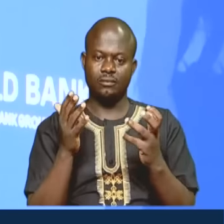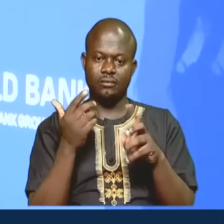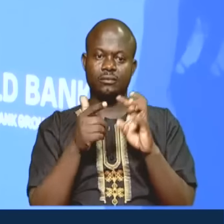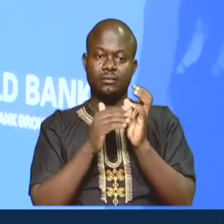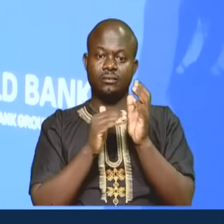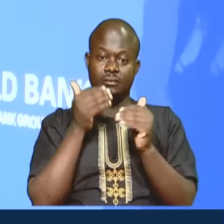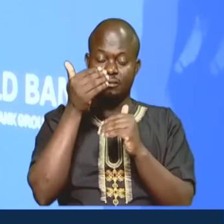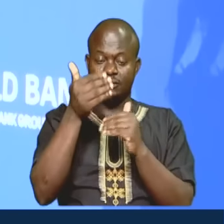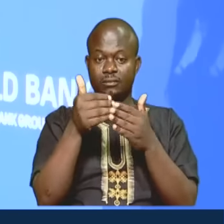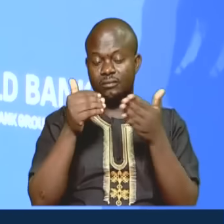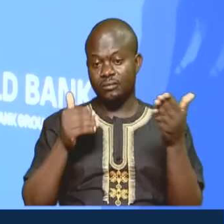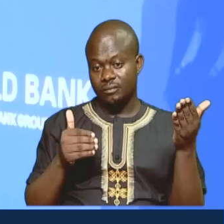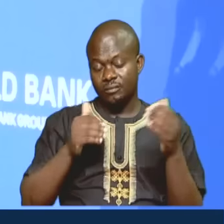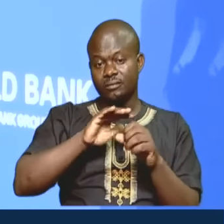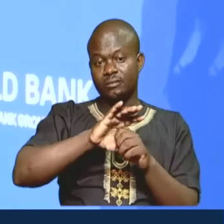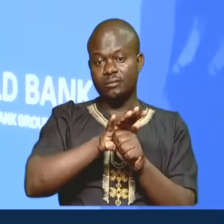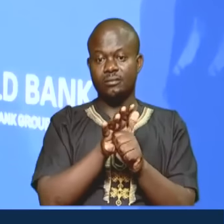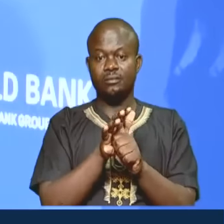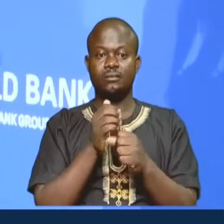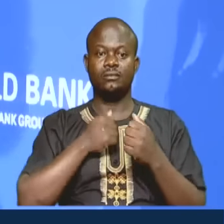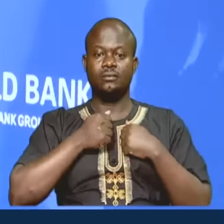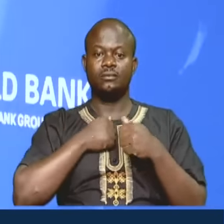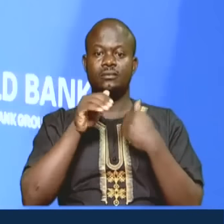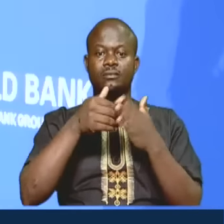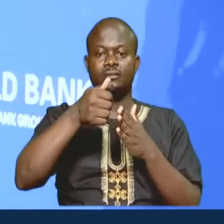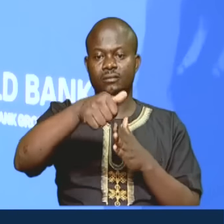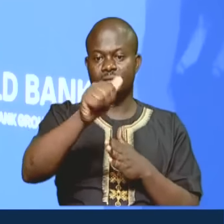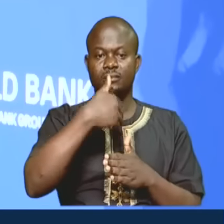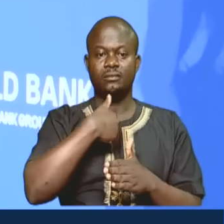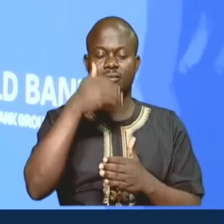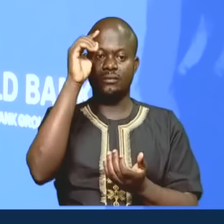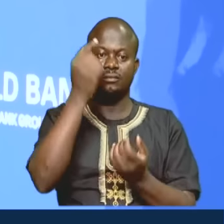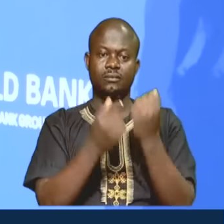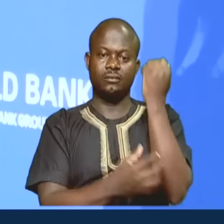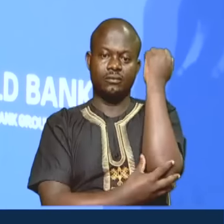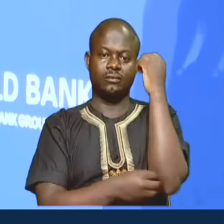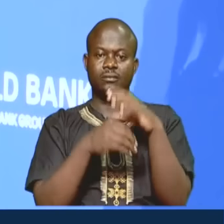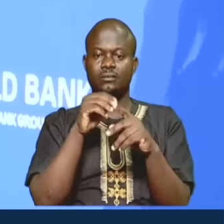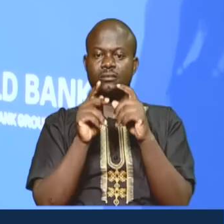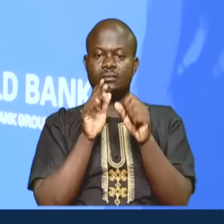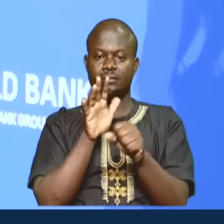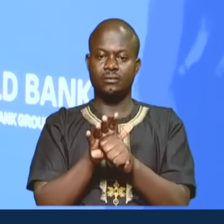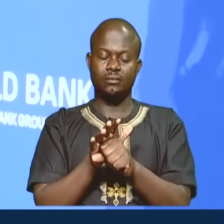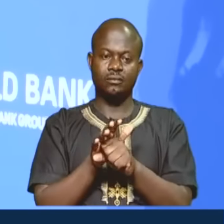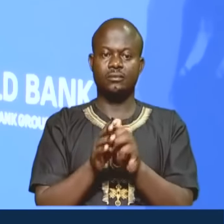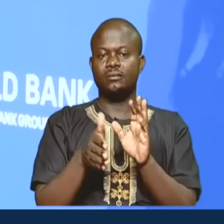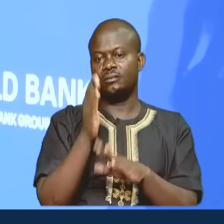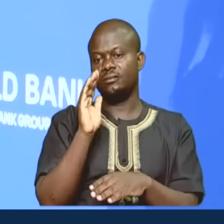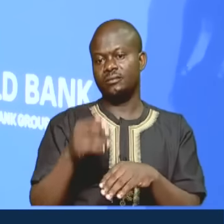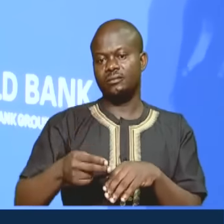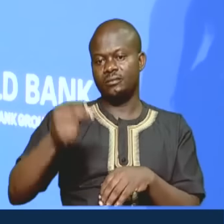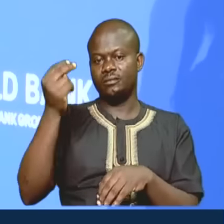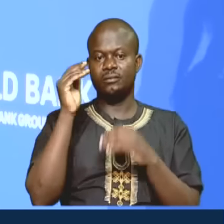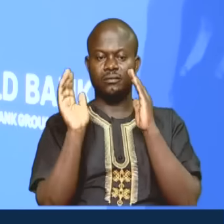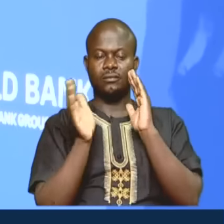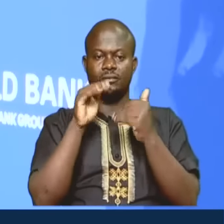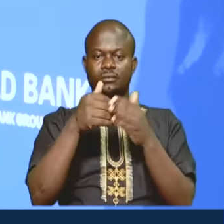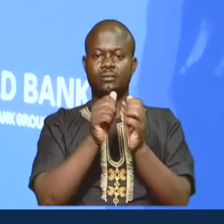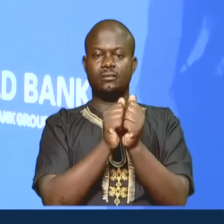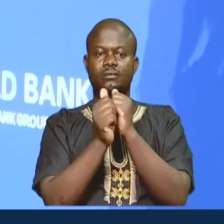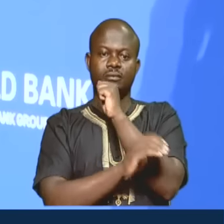ya Covid twabonye uko u Rwanda rwari rufite kugabanya ubukene mu baturage ku muvuduko hejuru ugereranyije n'ibihugu